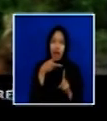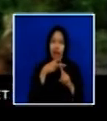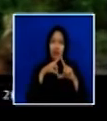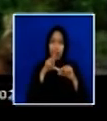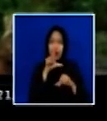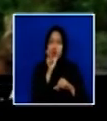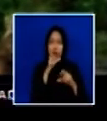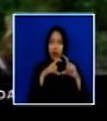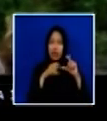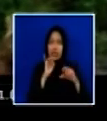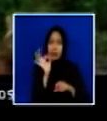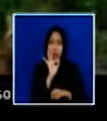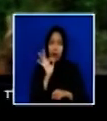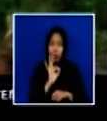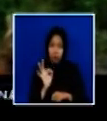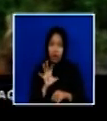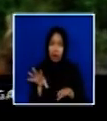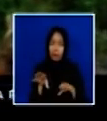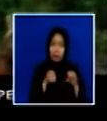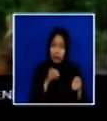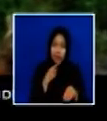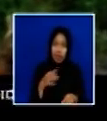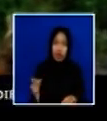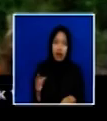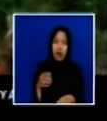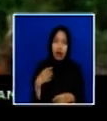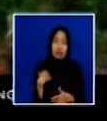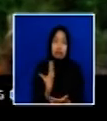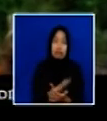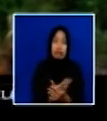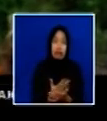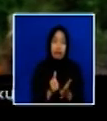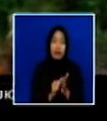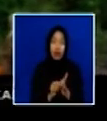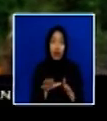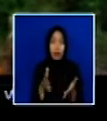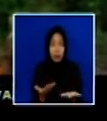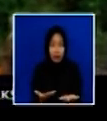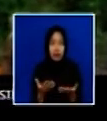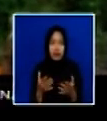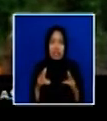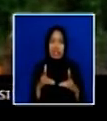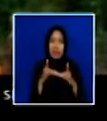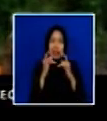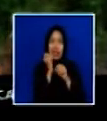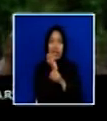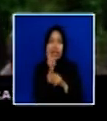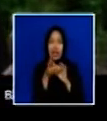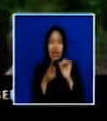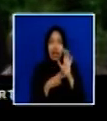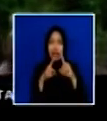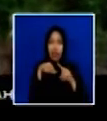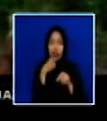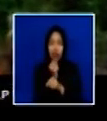maka kita putuskan untuk meminta bantuan dari pelaksana proyek jembatan gantung yang ada untuk mempergunakan